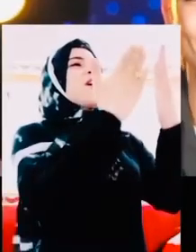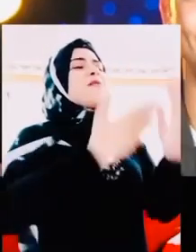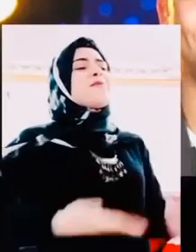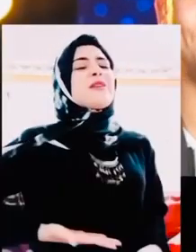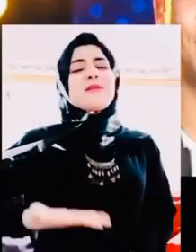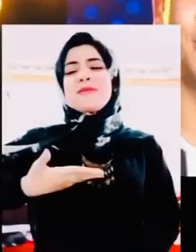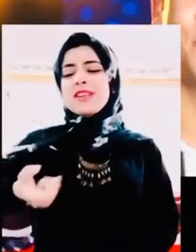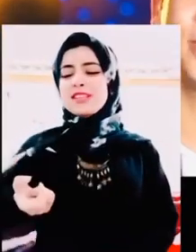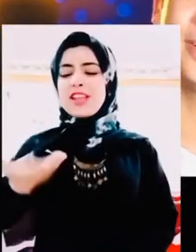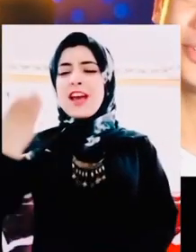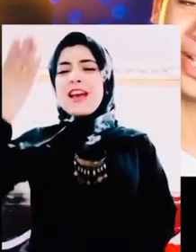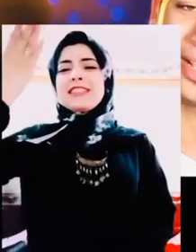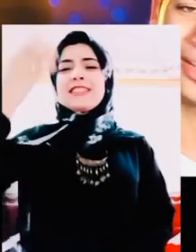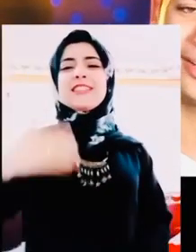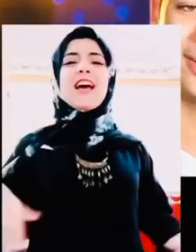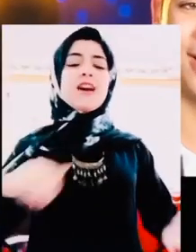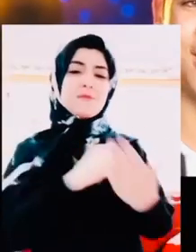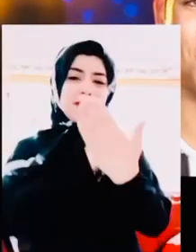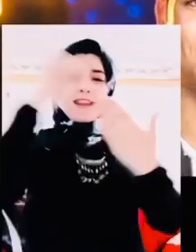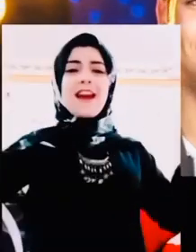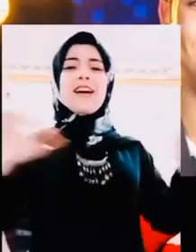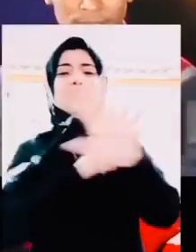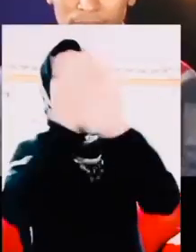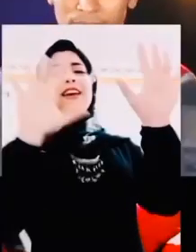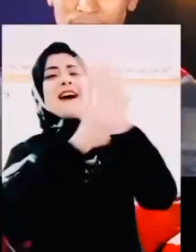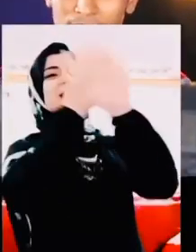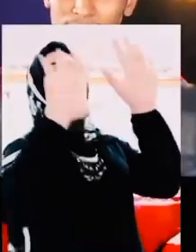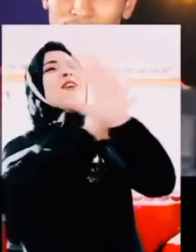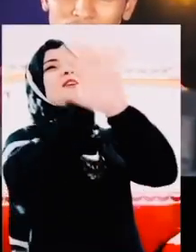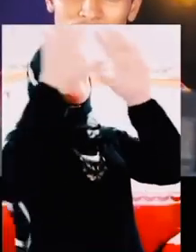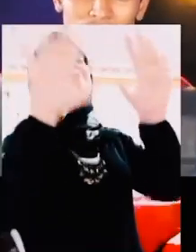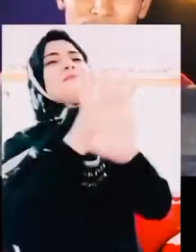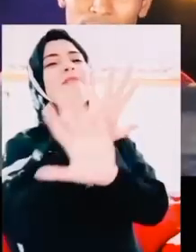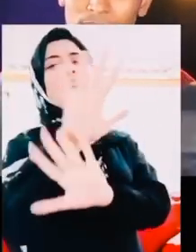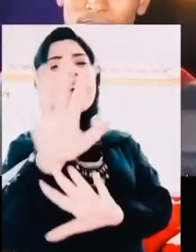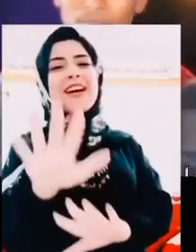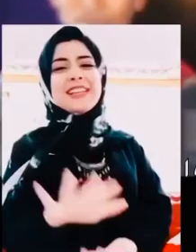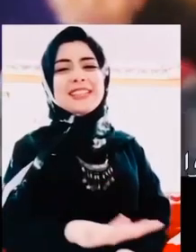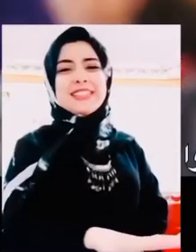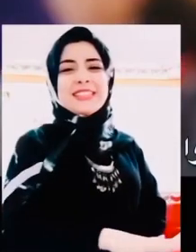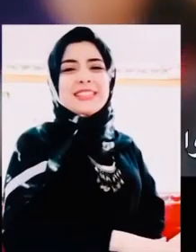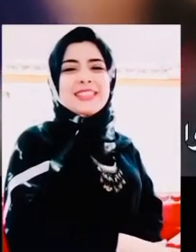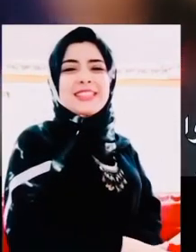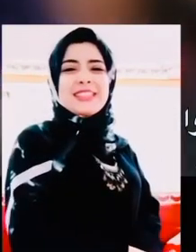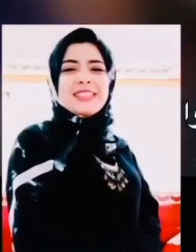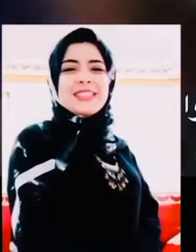يا ربي بجاه النبي أزح الغمة.